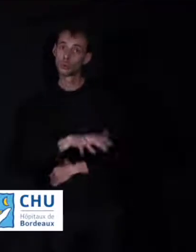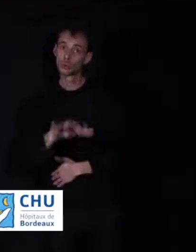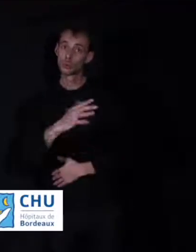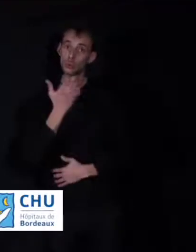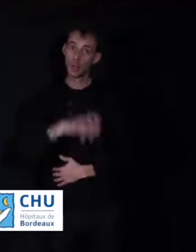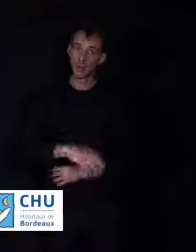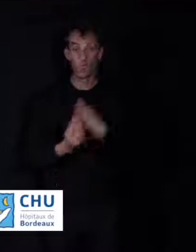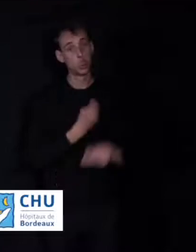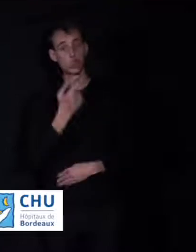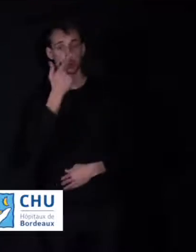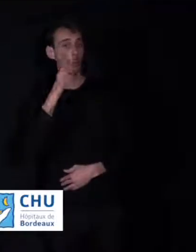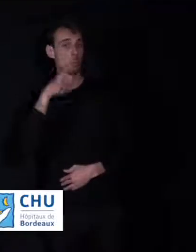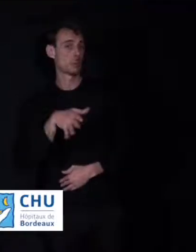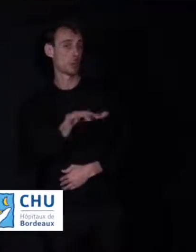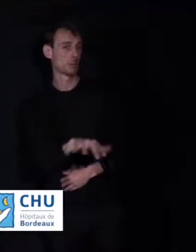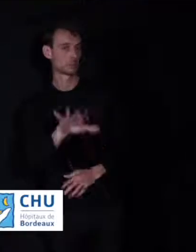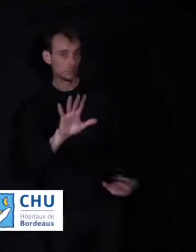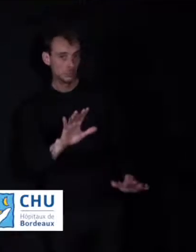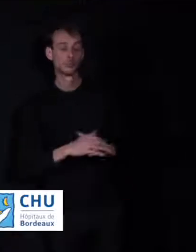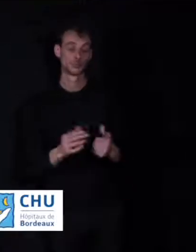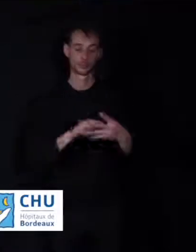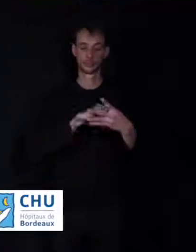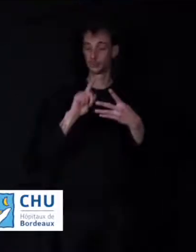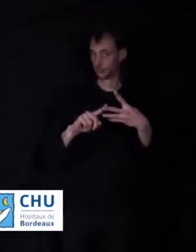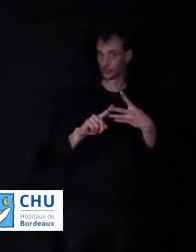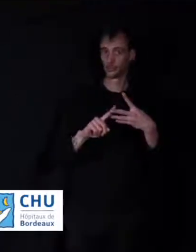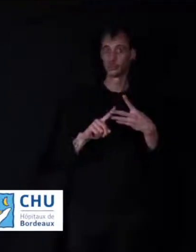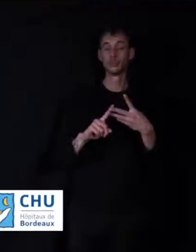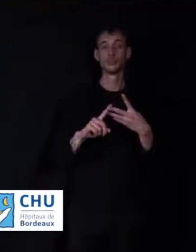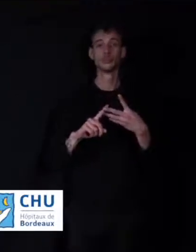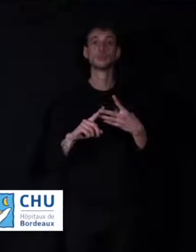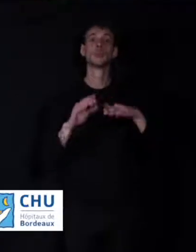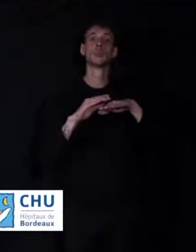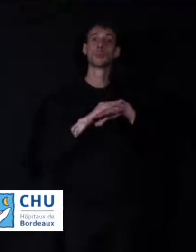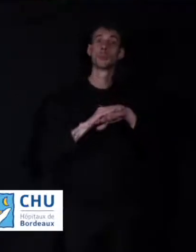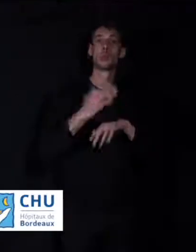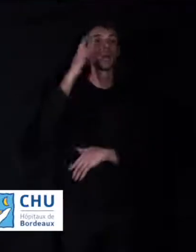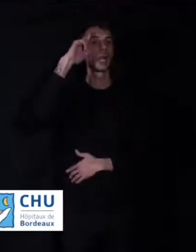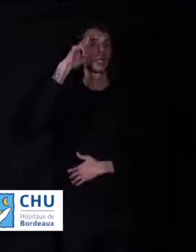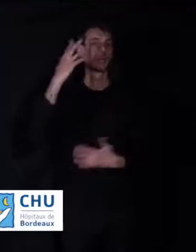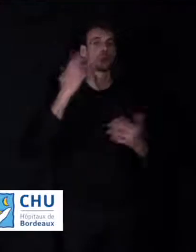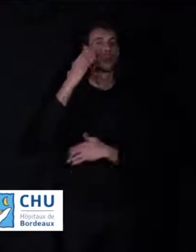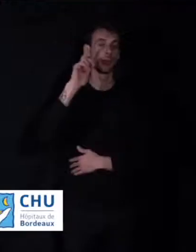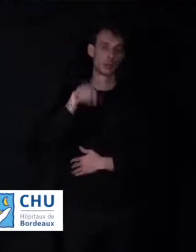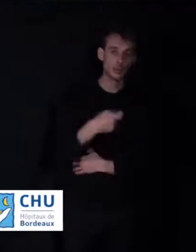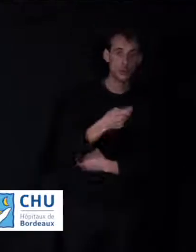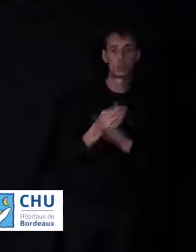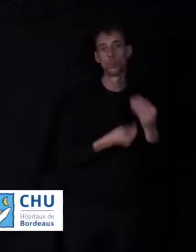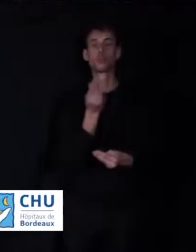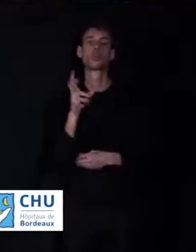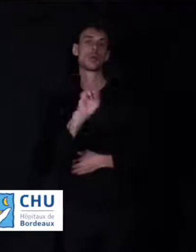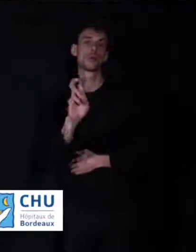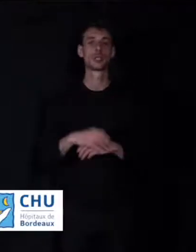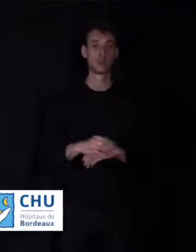besoin. Deuxième point, des considérations naturelles ou écologiques. On considère peut-être que c'est